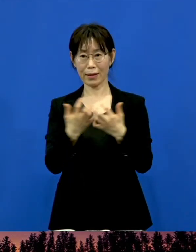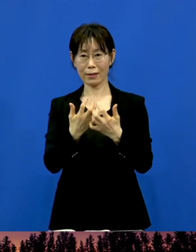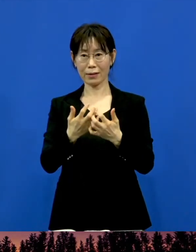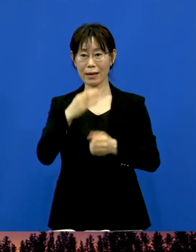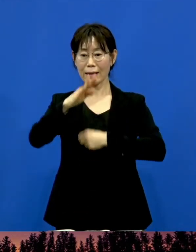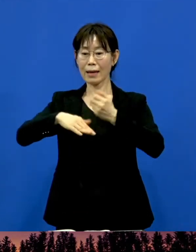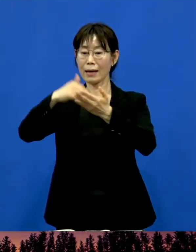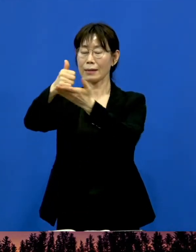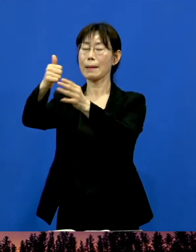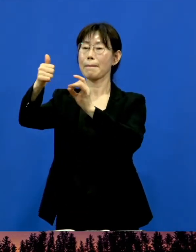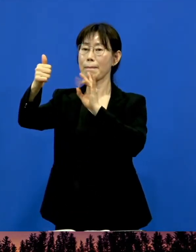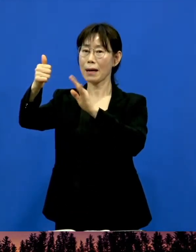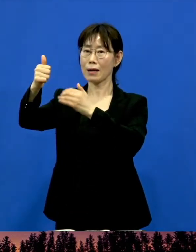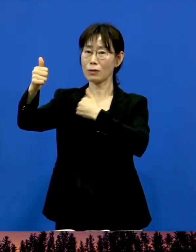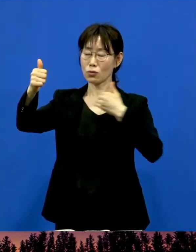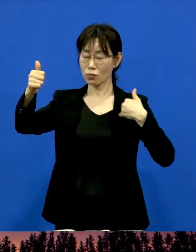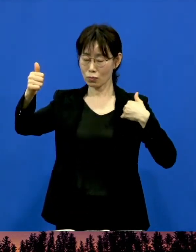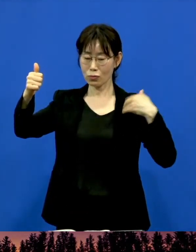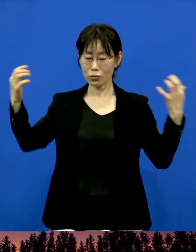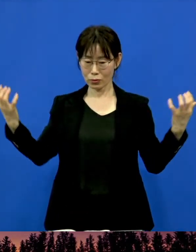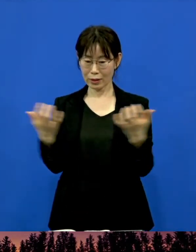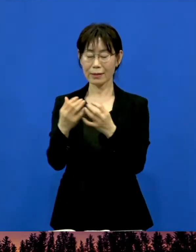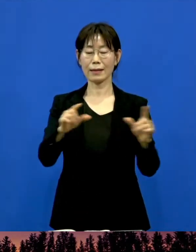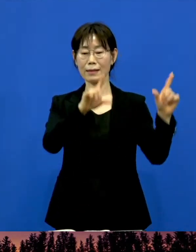그분으로 충분하도록 만드셨다는 거예요.